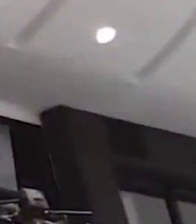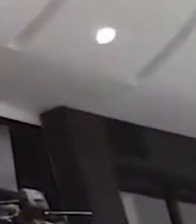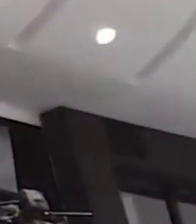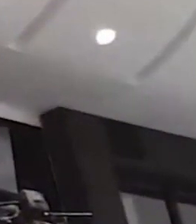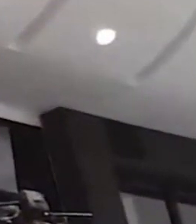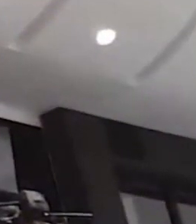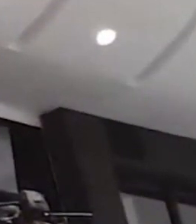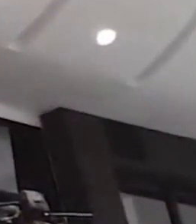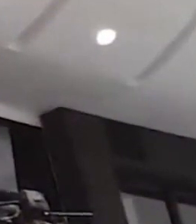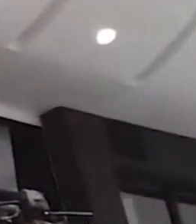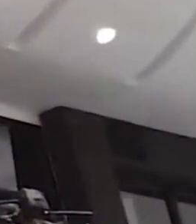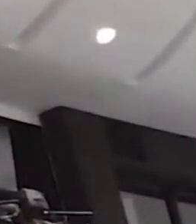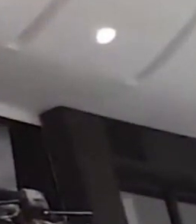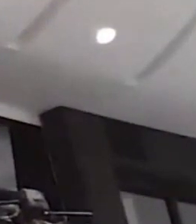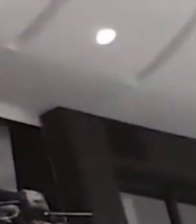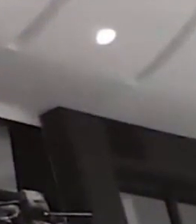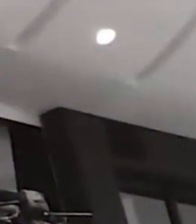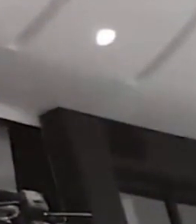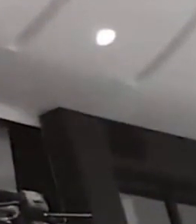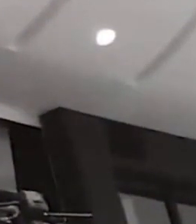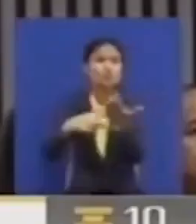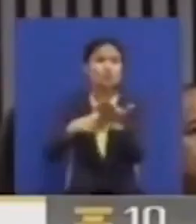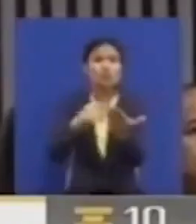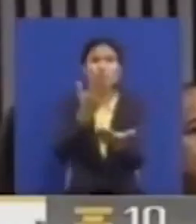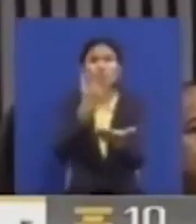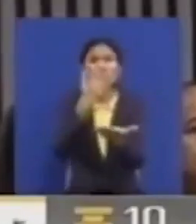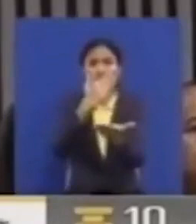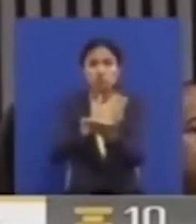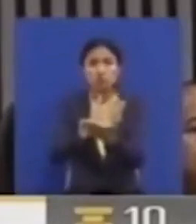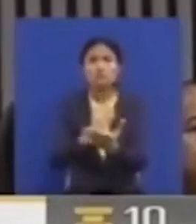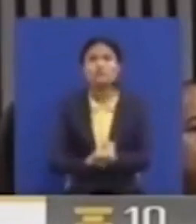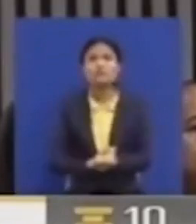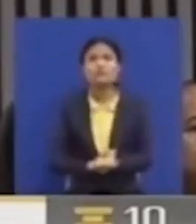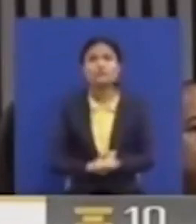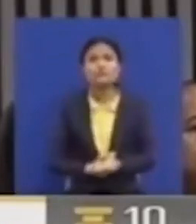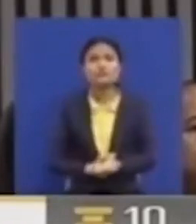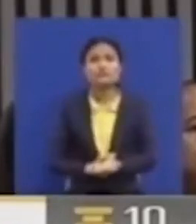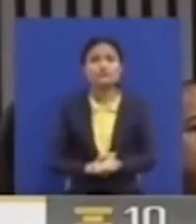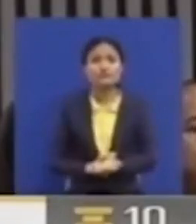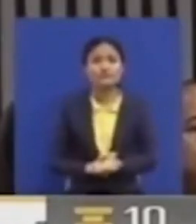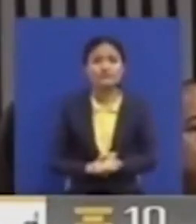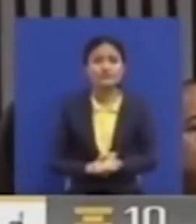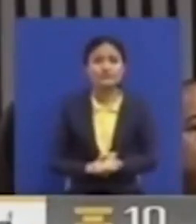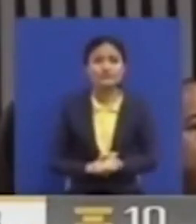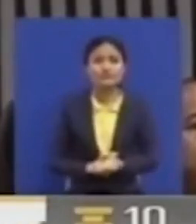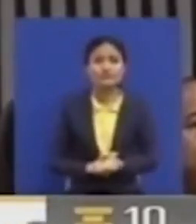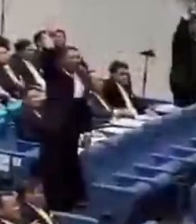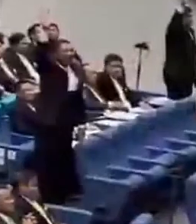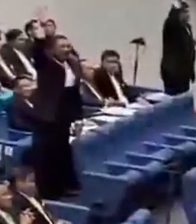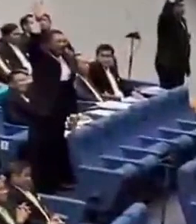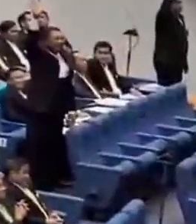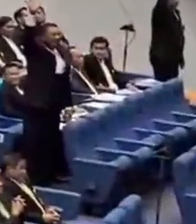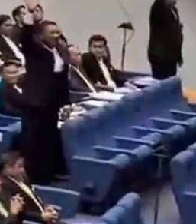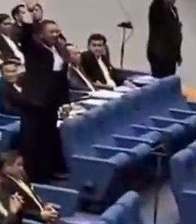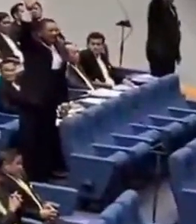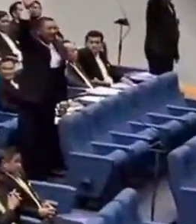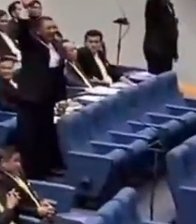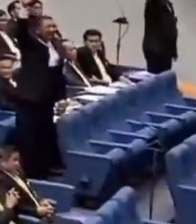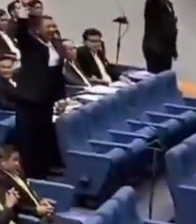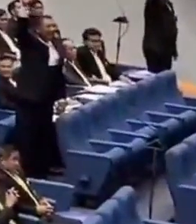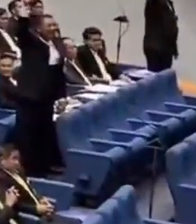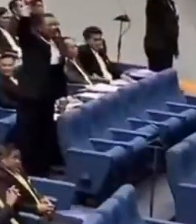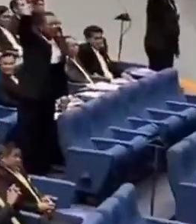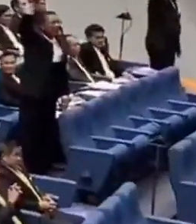ฝ่ายค้านฝ่ายรัฐบาลยังไงบ้าง ก็ไม่ได้คิดอะไรมากกับเหตุการณ์วันนั้นนะครับเพรา